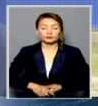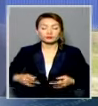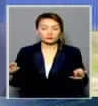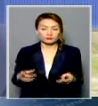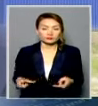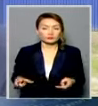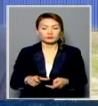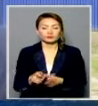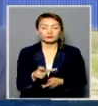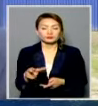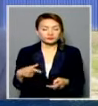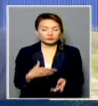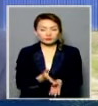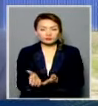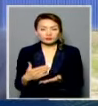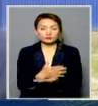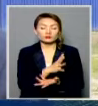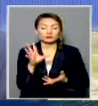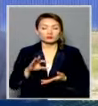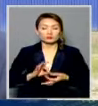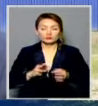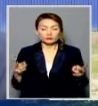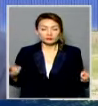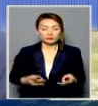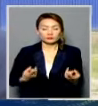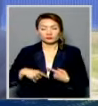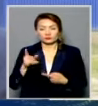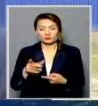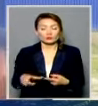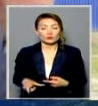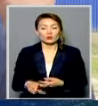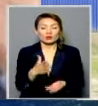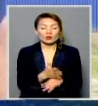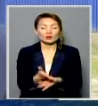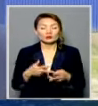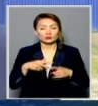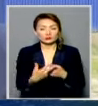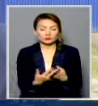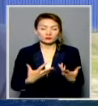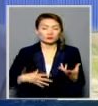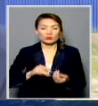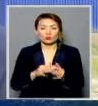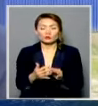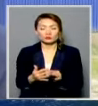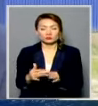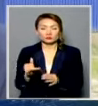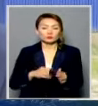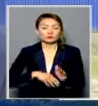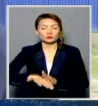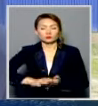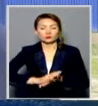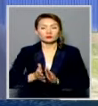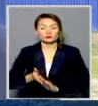Необходимо асфальтировать внутренние улицы нашего села. Только на одной улице есть асфальт. Все села вдоль Урала улучшили